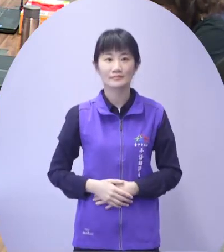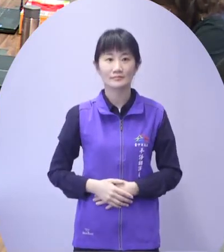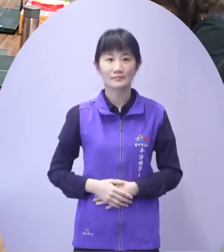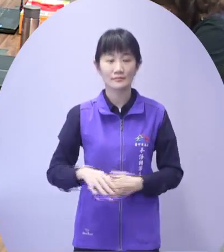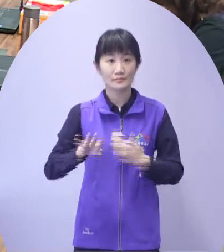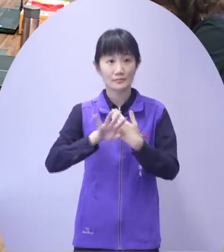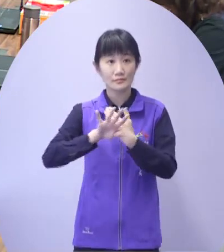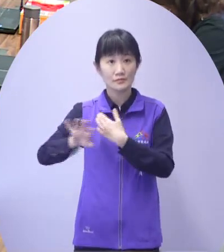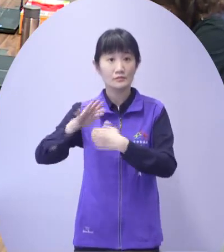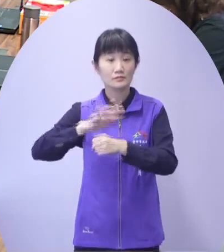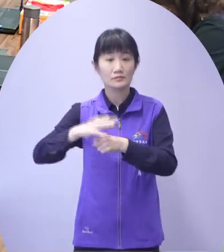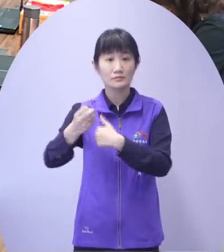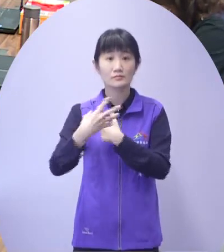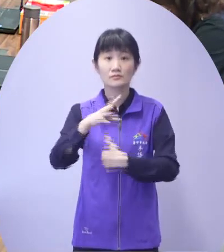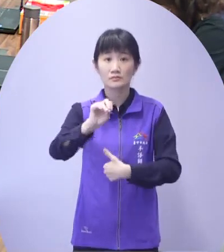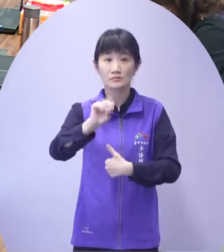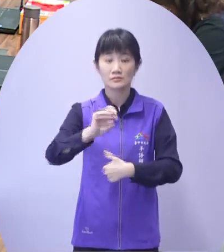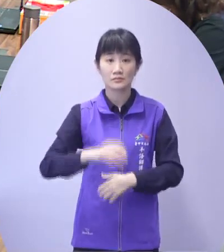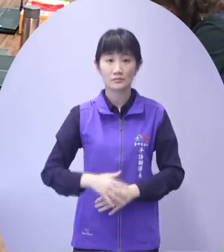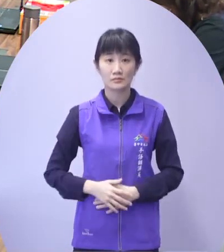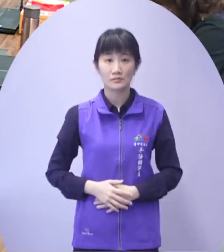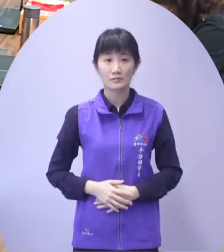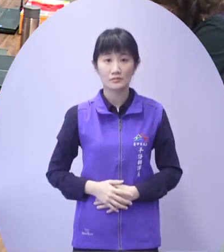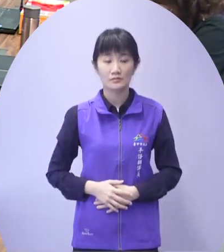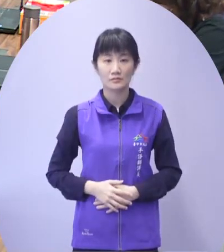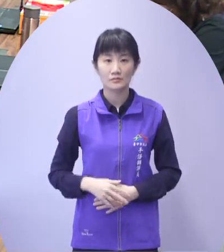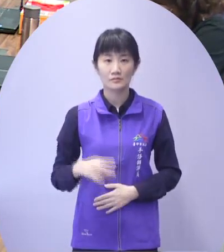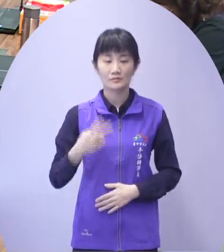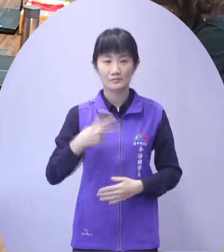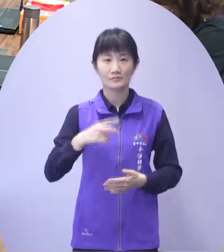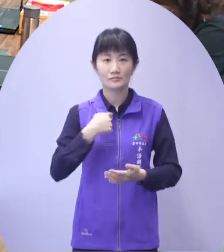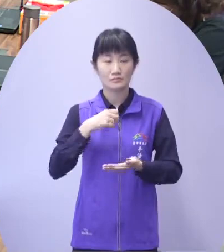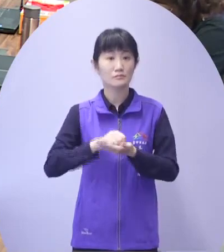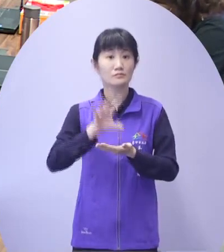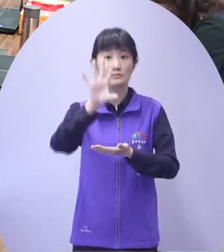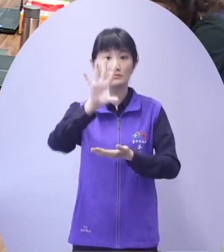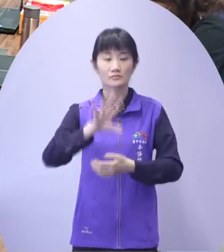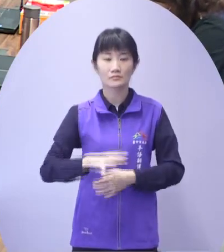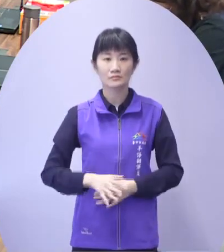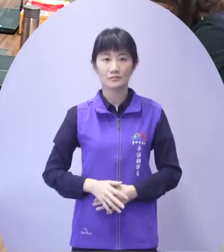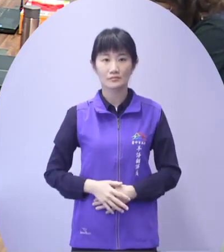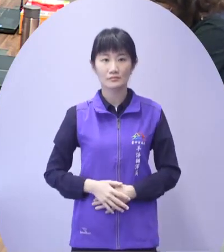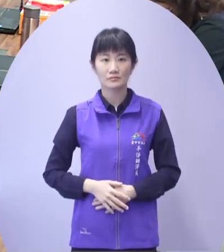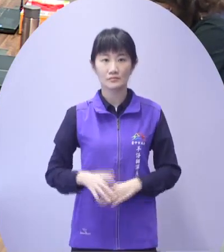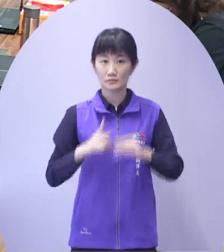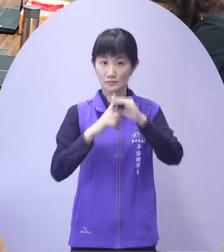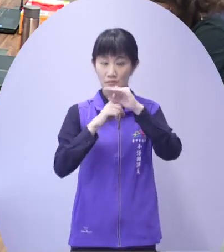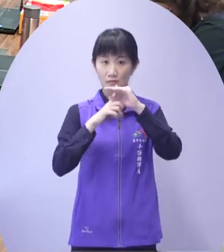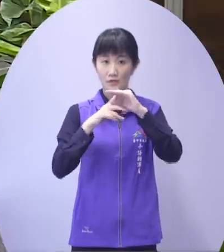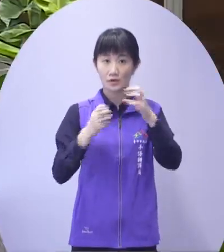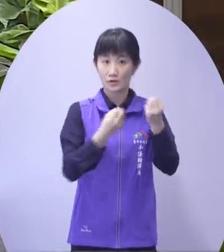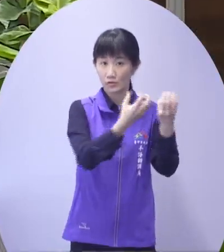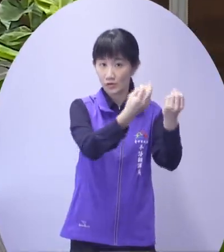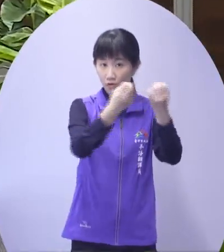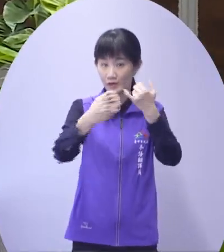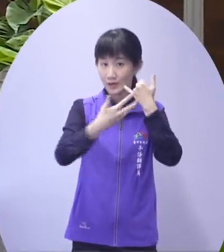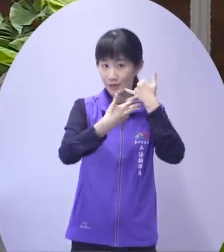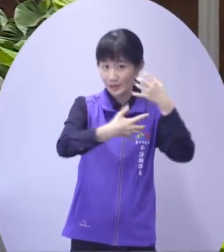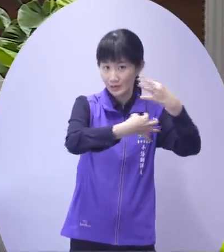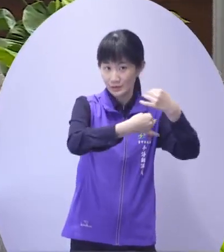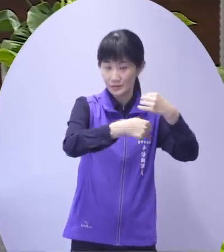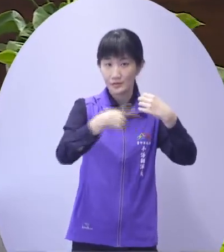他的补充或说明？好，那跟大家报告哈，我们的台中花海节以及花